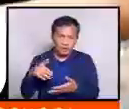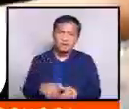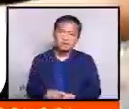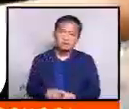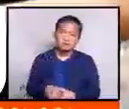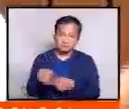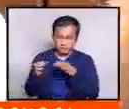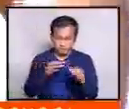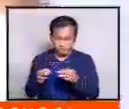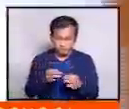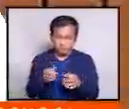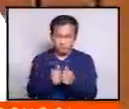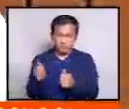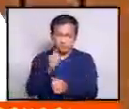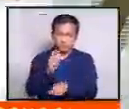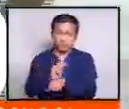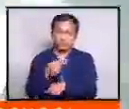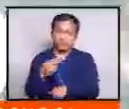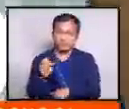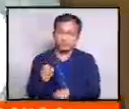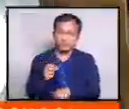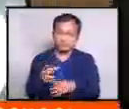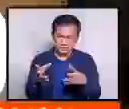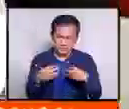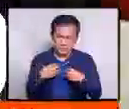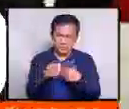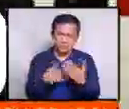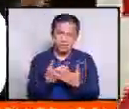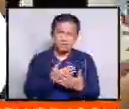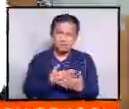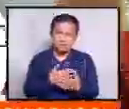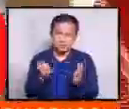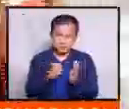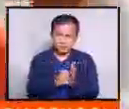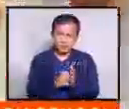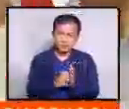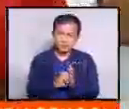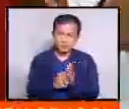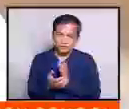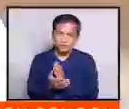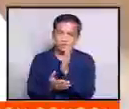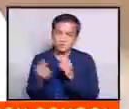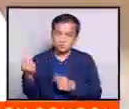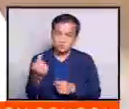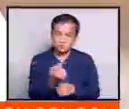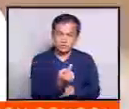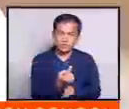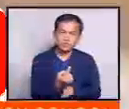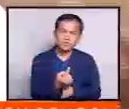Pero paglilinaw ng pamunuan ng Tondo High School, tinatanggap nila ang lahat ng gustong mag-enroll. Ang karapatan ng bawat sa po